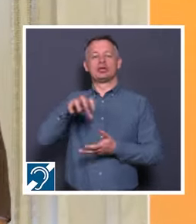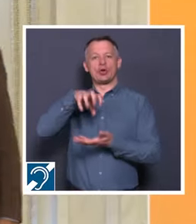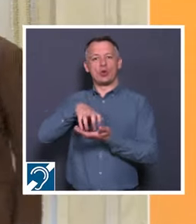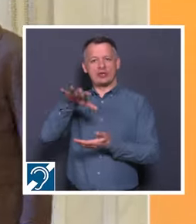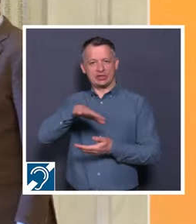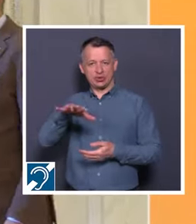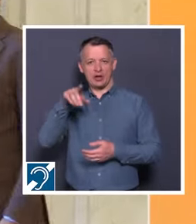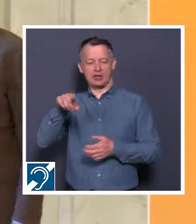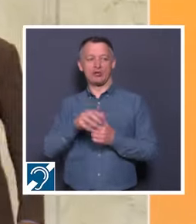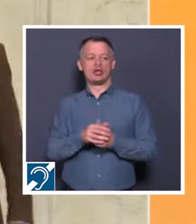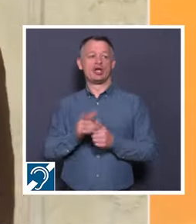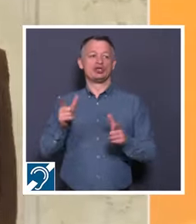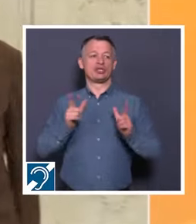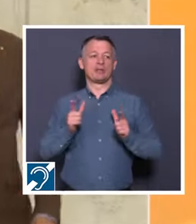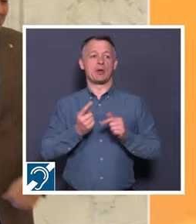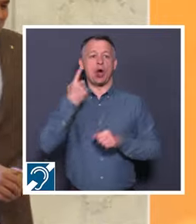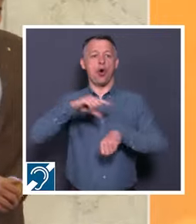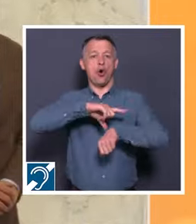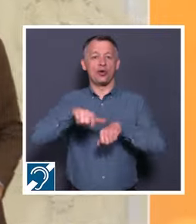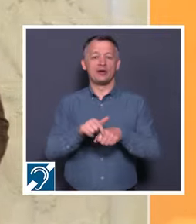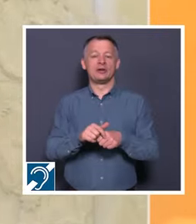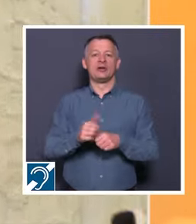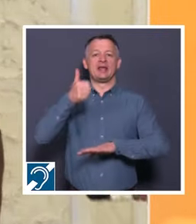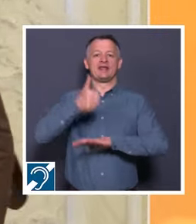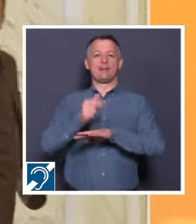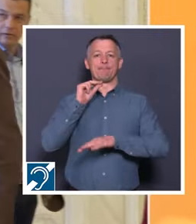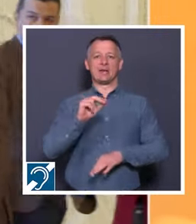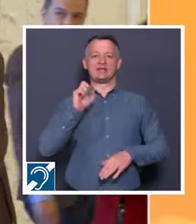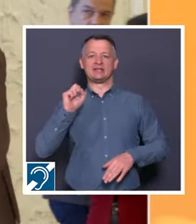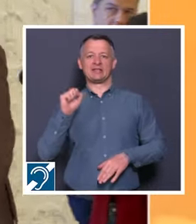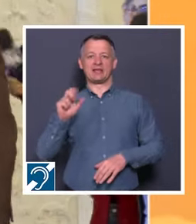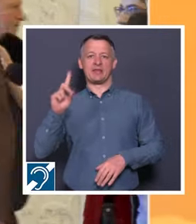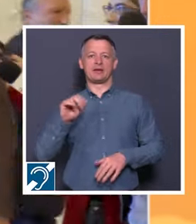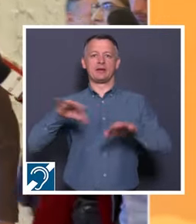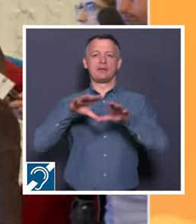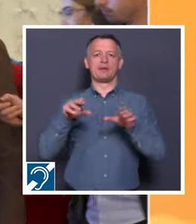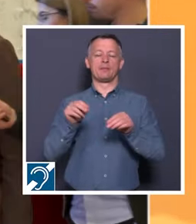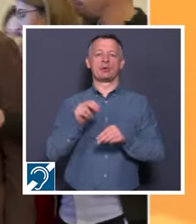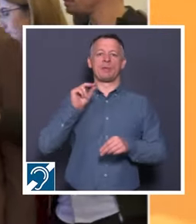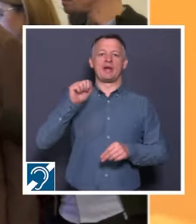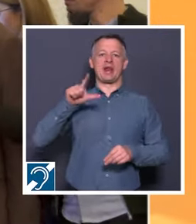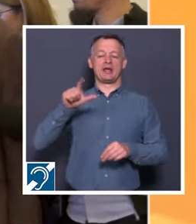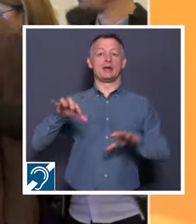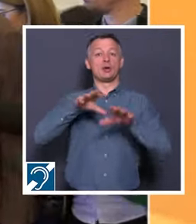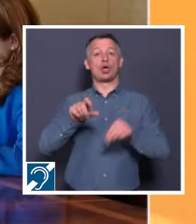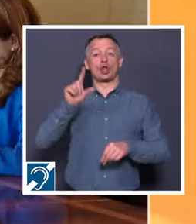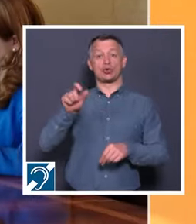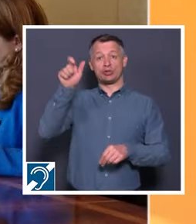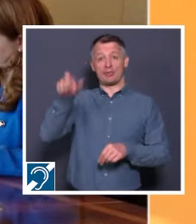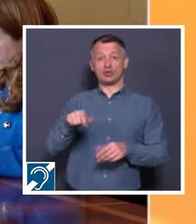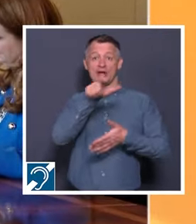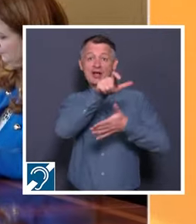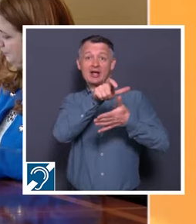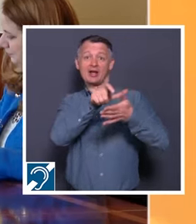ne așteptăm ca într-o oră liderii PSD și PNL, însoțiți de 20 dintre candidații de pe